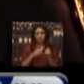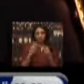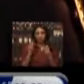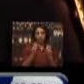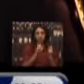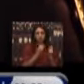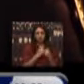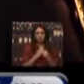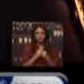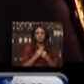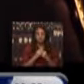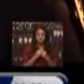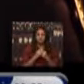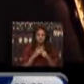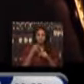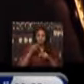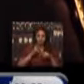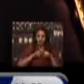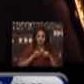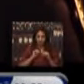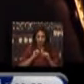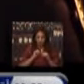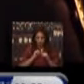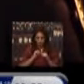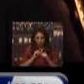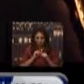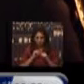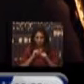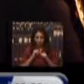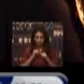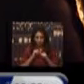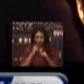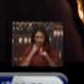مخلصه جدا لمدام جيهان السادات